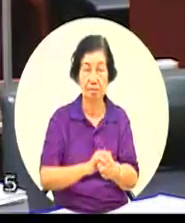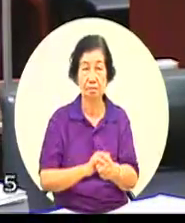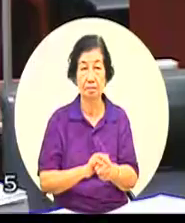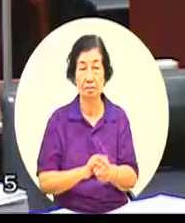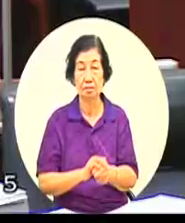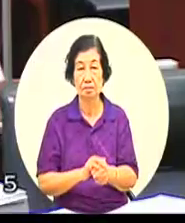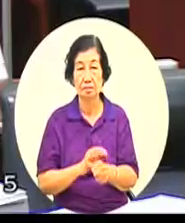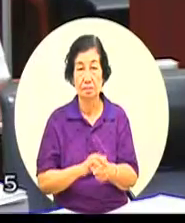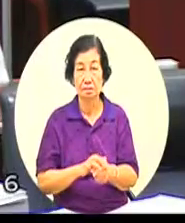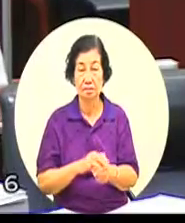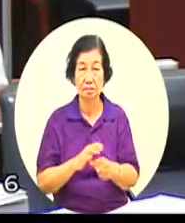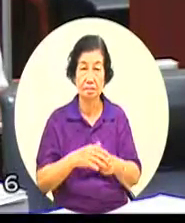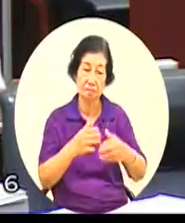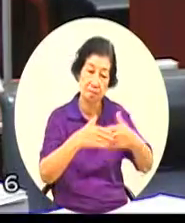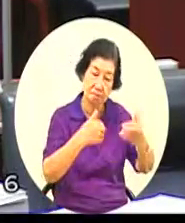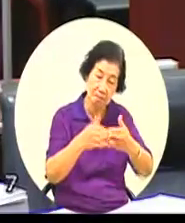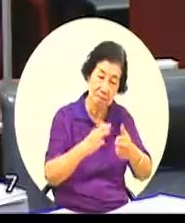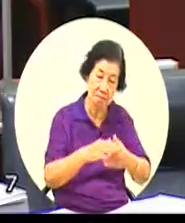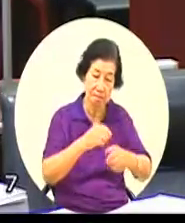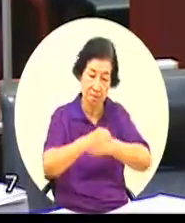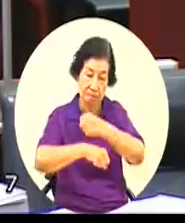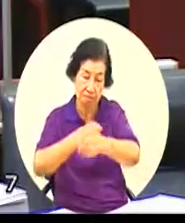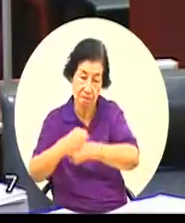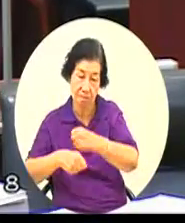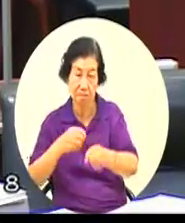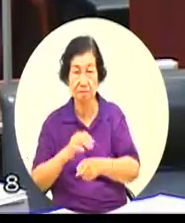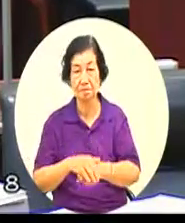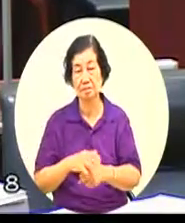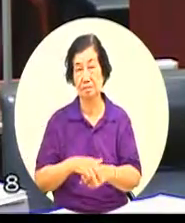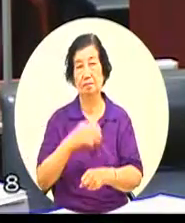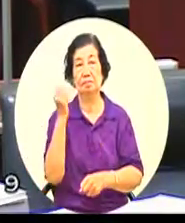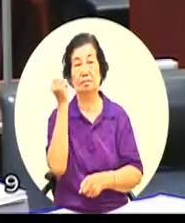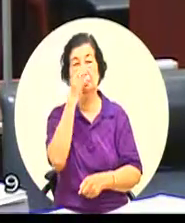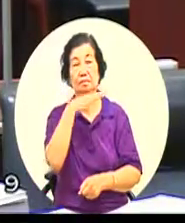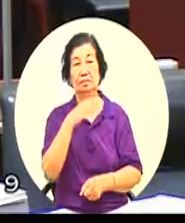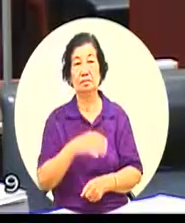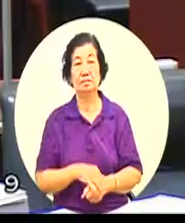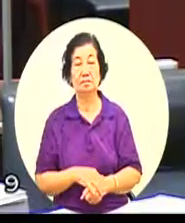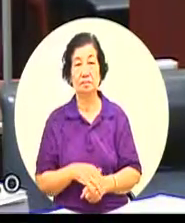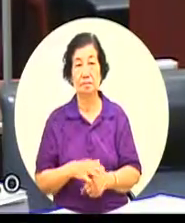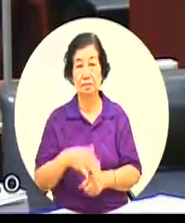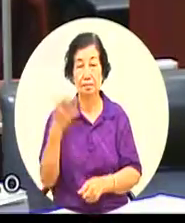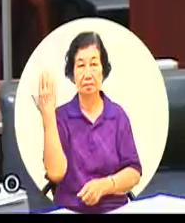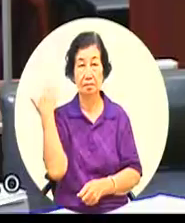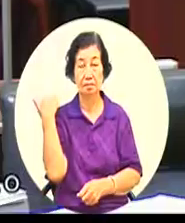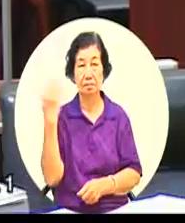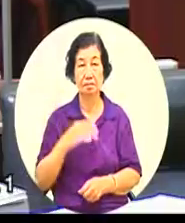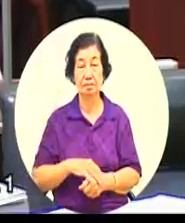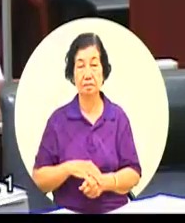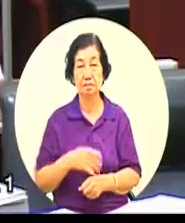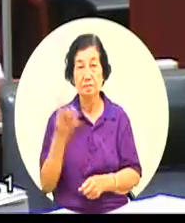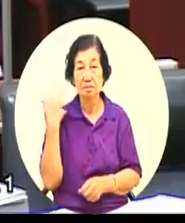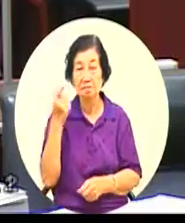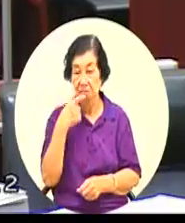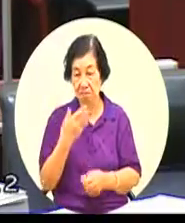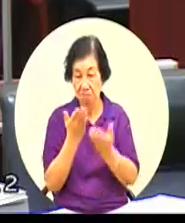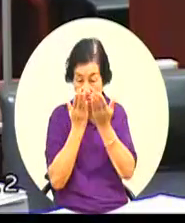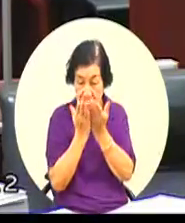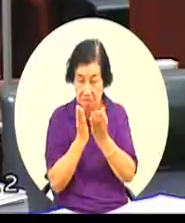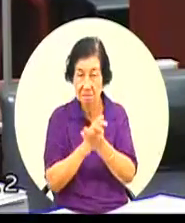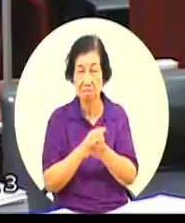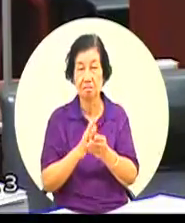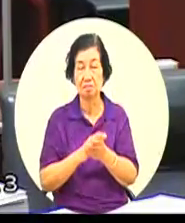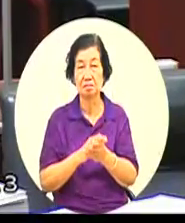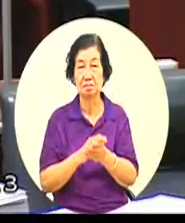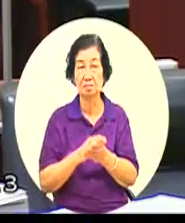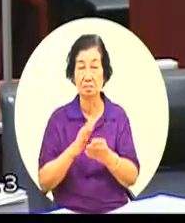互动能力也好，所以真正拢无好。我听讲较早，我咧大概收一班50-60个，嘛